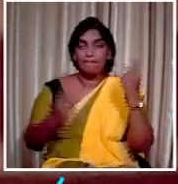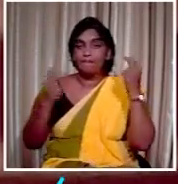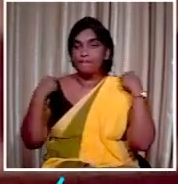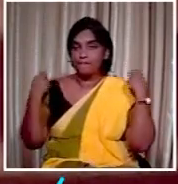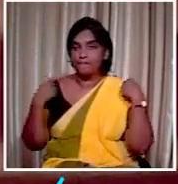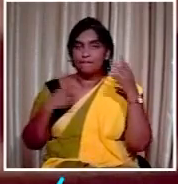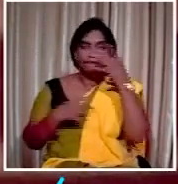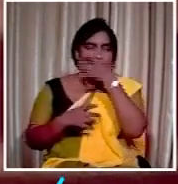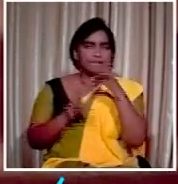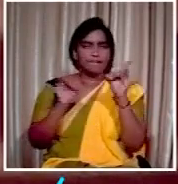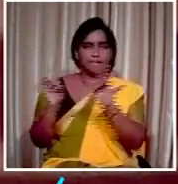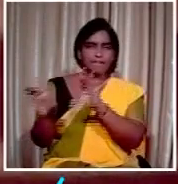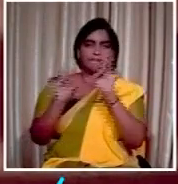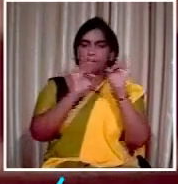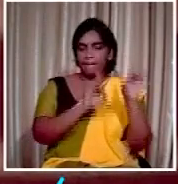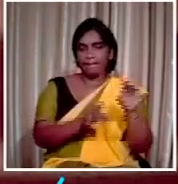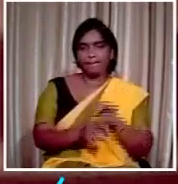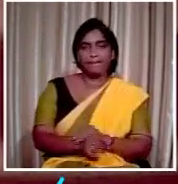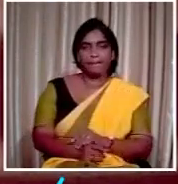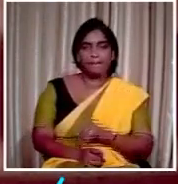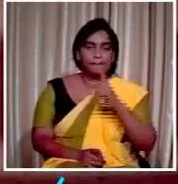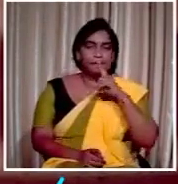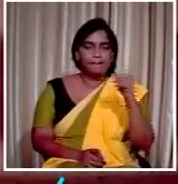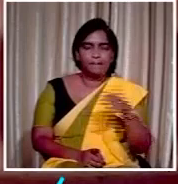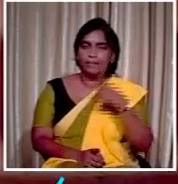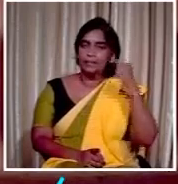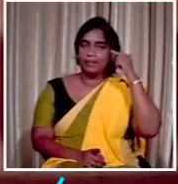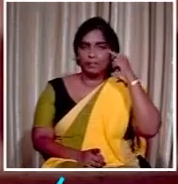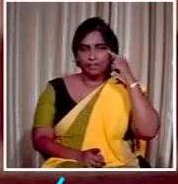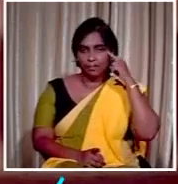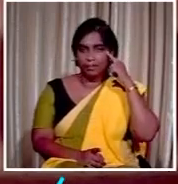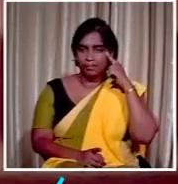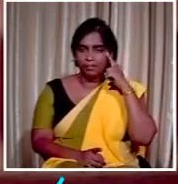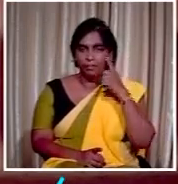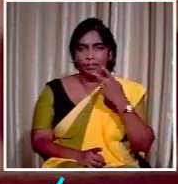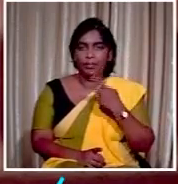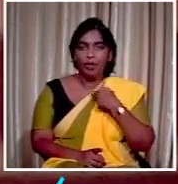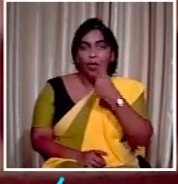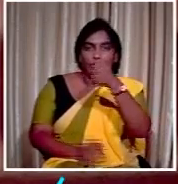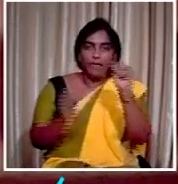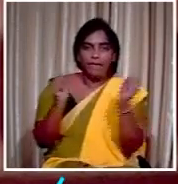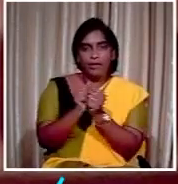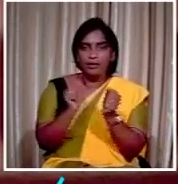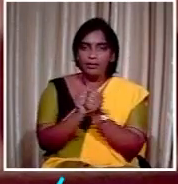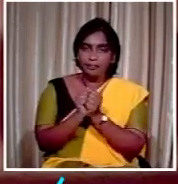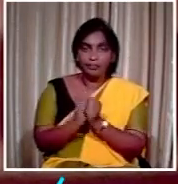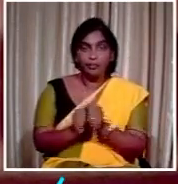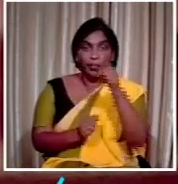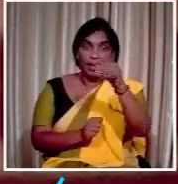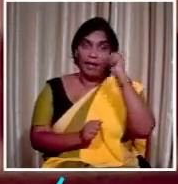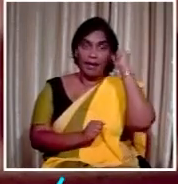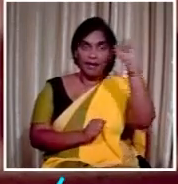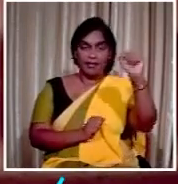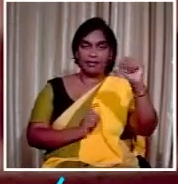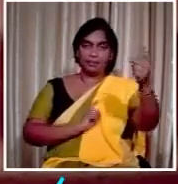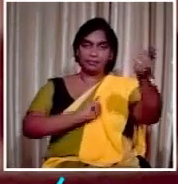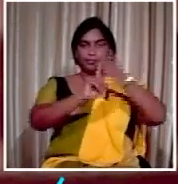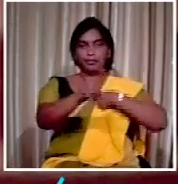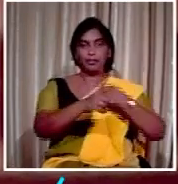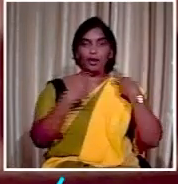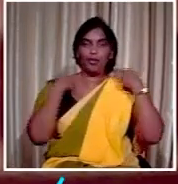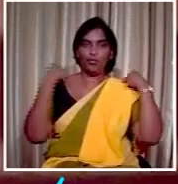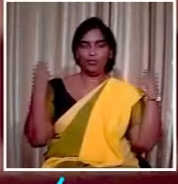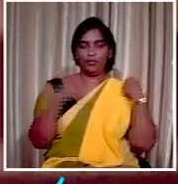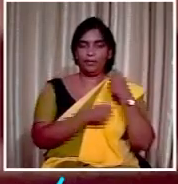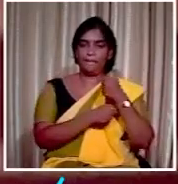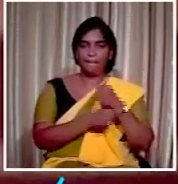එකම මූණු කොට තිබුණේ ඉතින් එහෙ දෙන්න දවසක් තීරණය කරා අපි හොඳ වැඩක් කරමු උඹ වයන් රජු මං වෙන්නම් දොරටු පාල